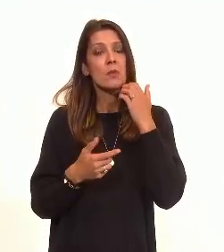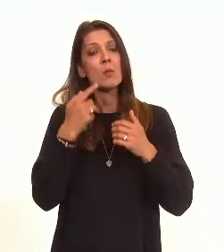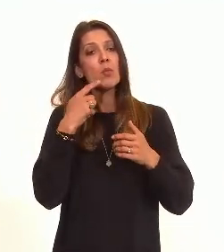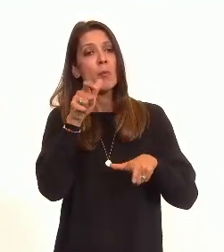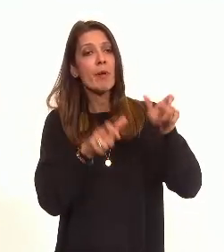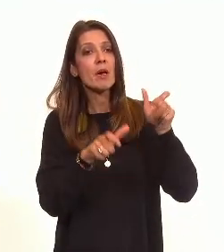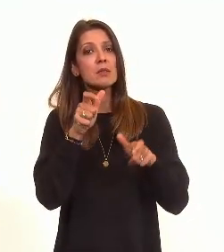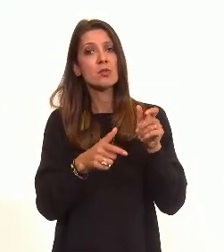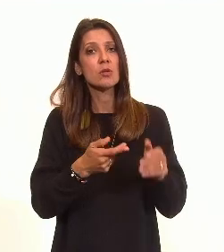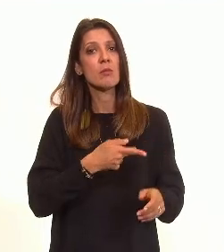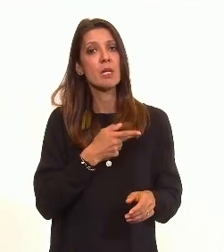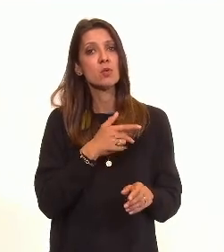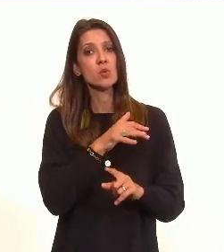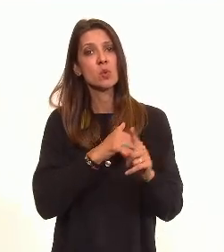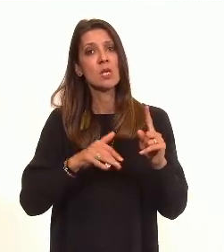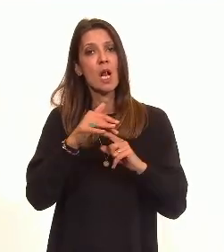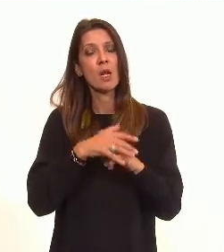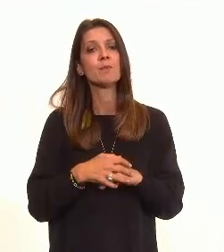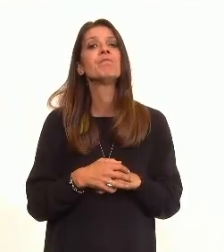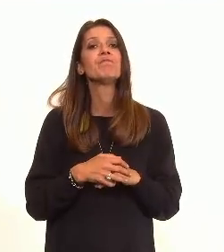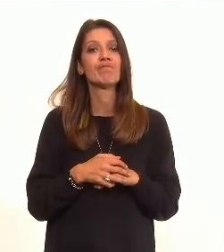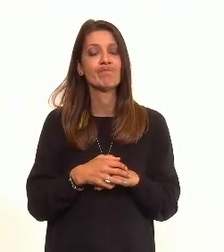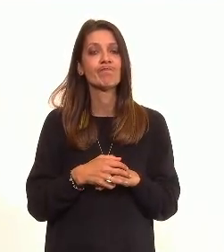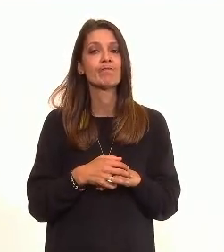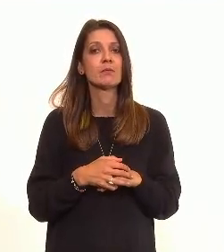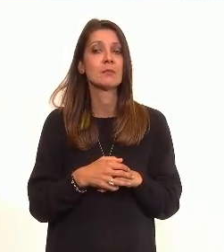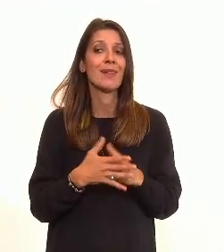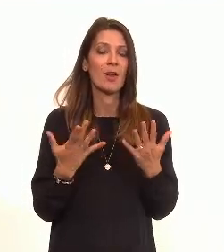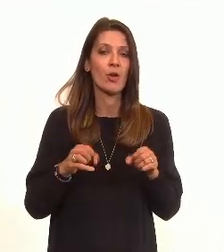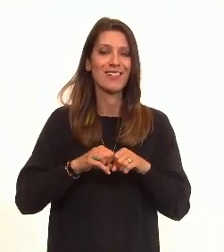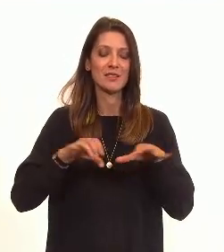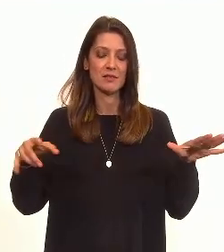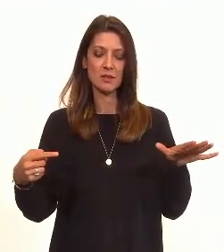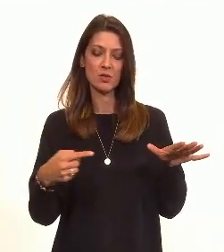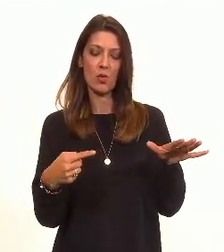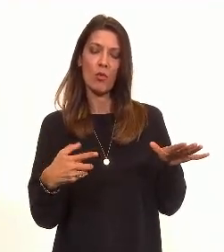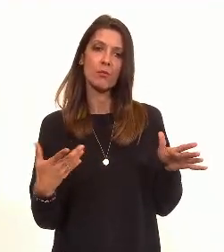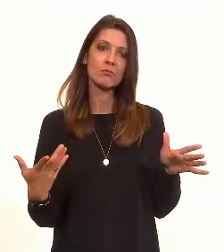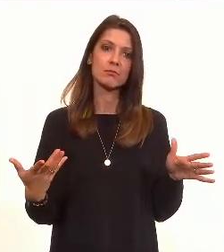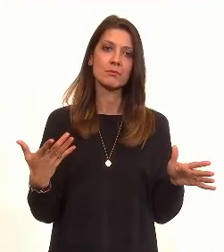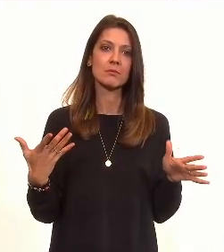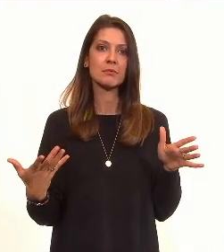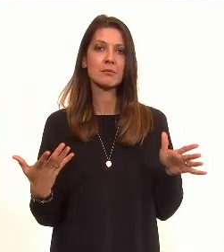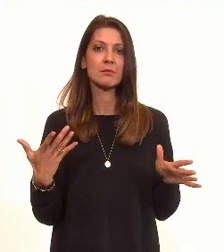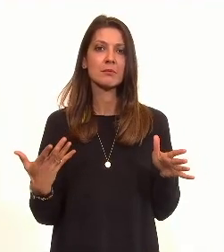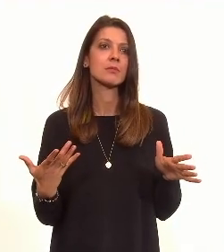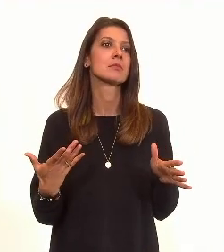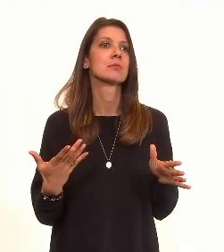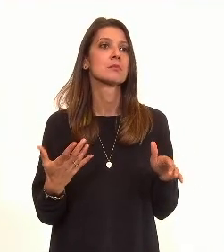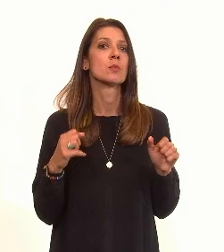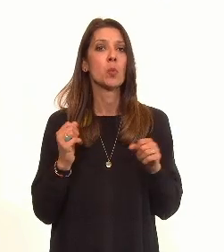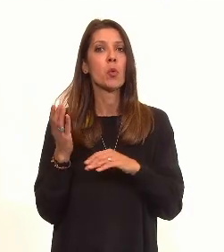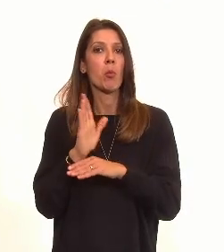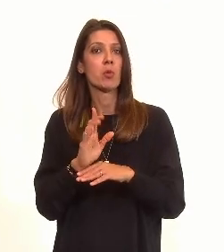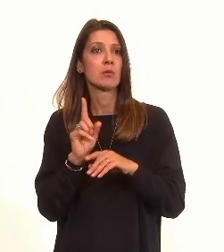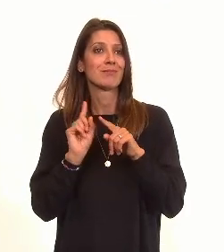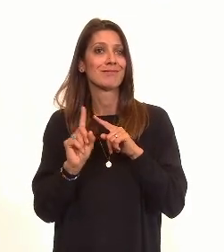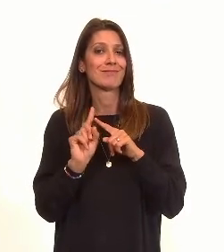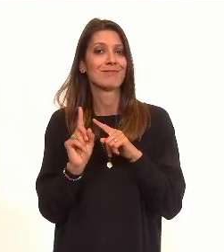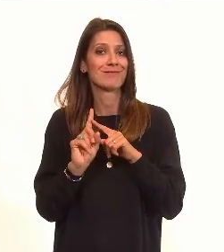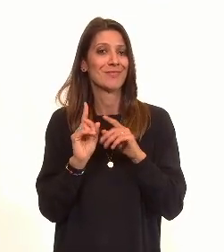une diffusion large via, bien sûr, l'association Nous aussi, l'UNAPI, l'ONCREAI, les CREAI et les partenaires